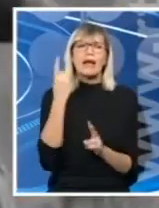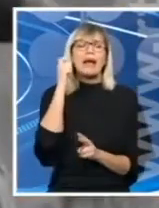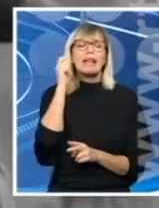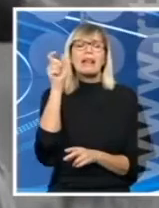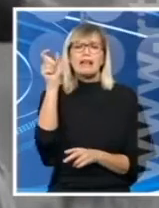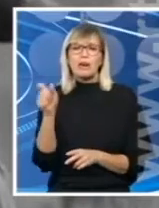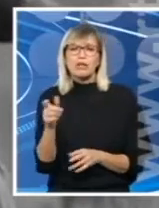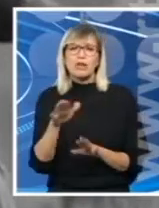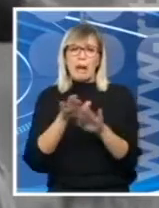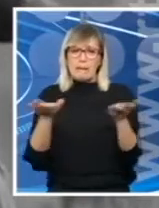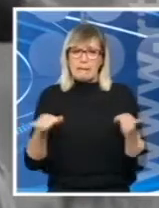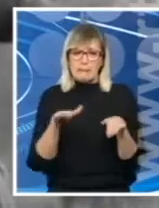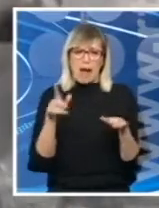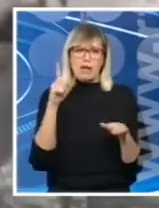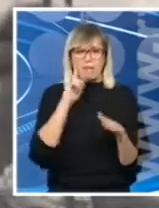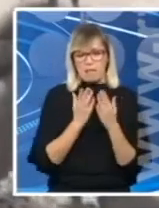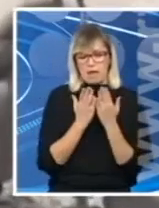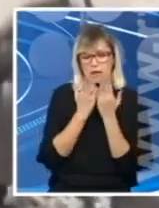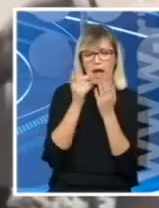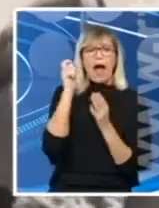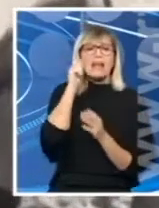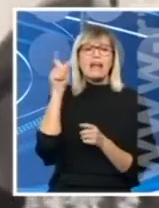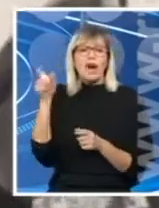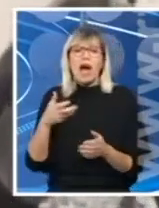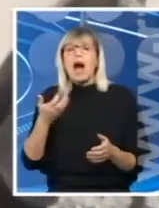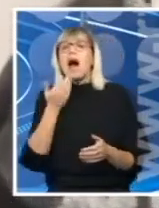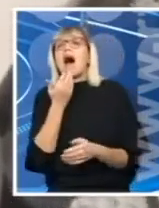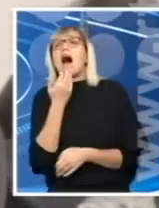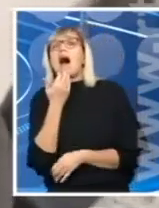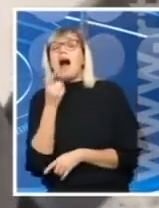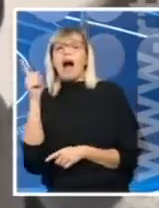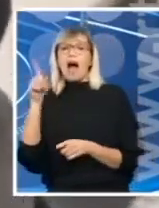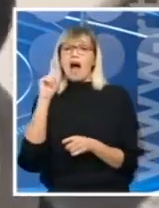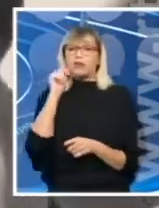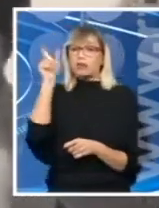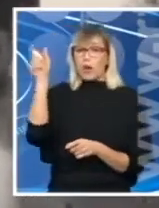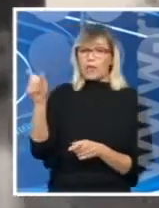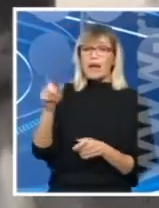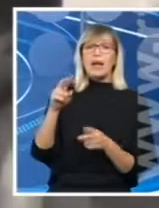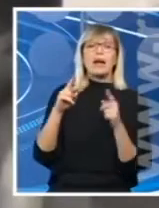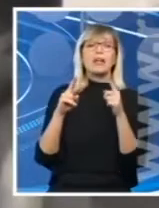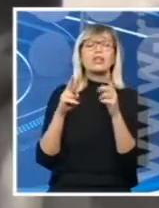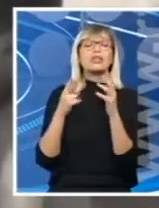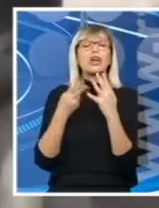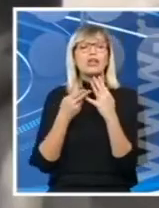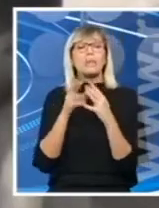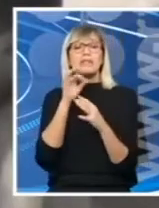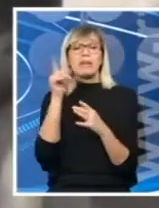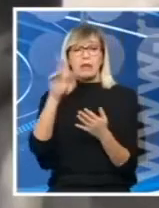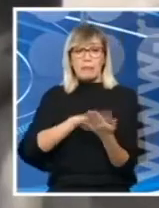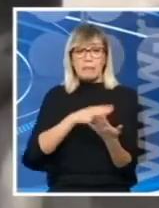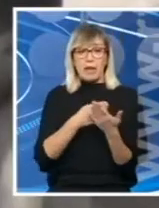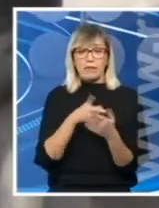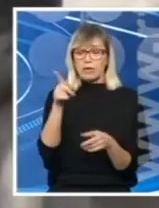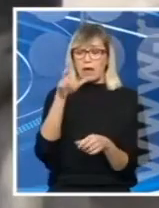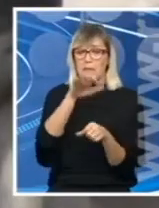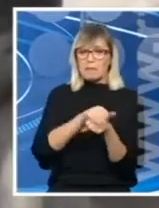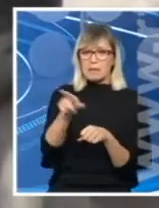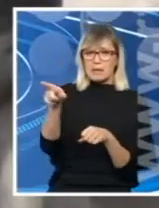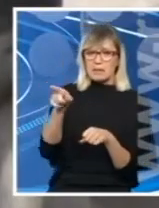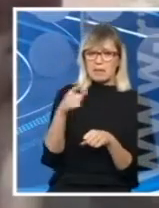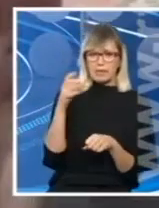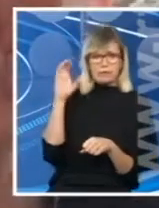mama čitala knjigu na plaži u Portorožu i tako privukla pažnju prevodioca Čedomira Cvetkovića i njegovog sina. Ja sam tada